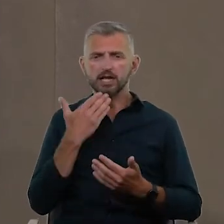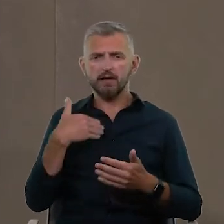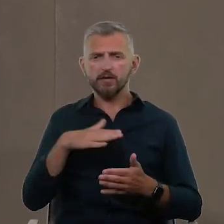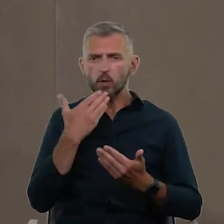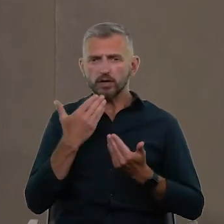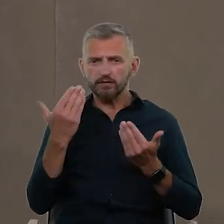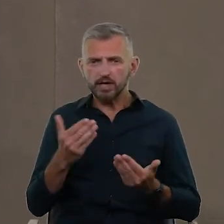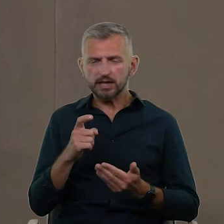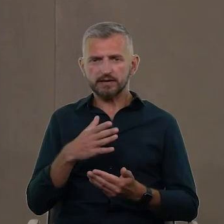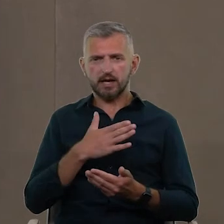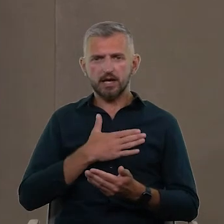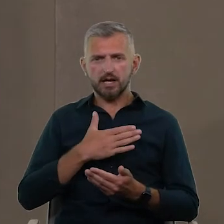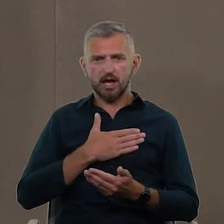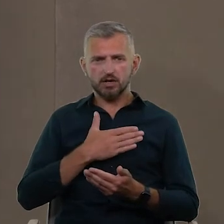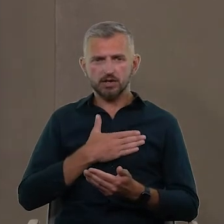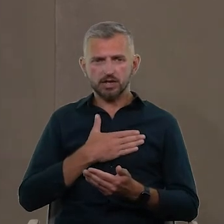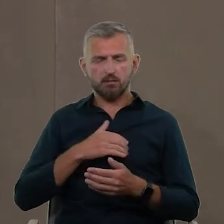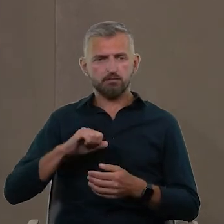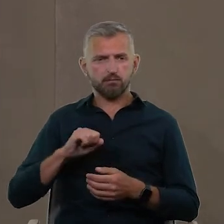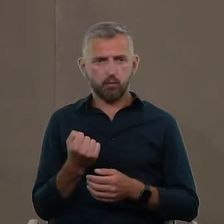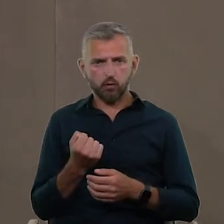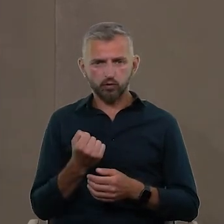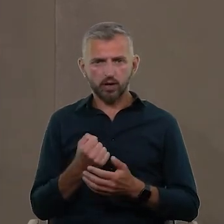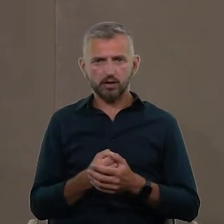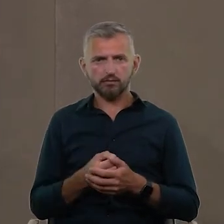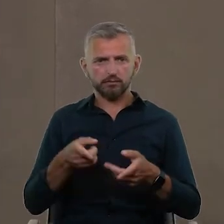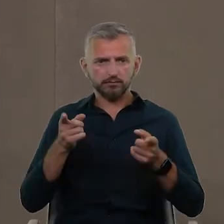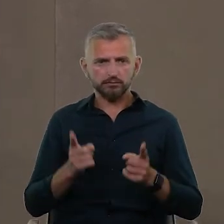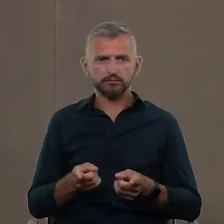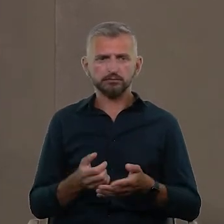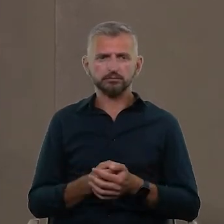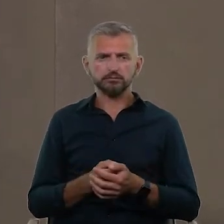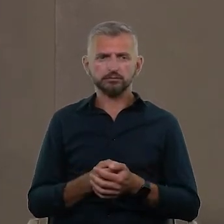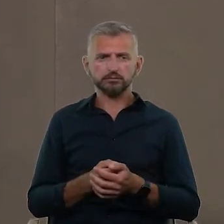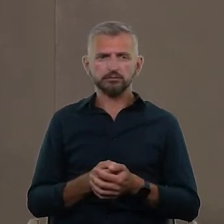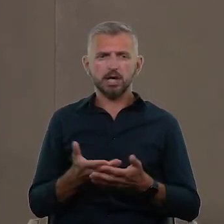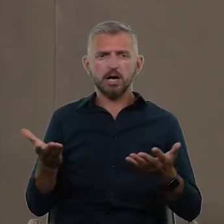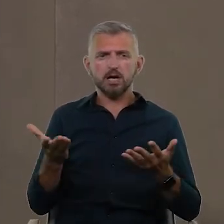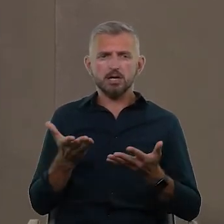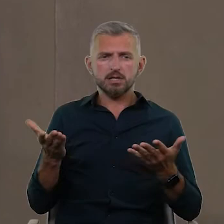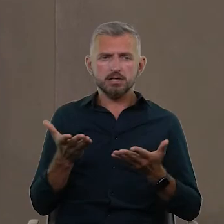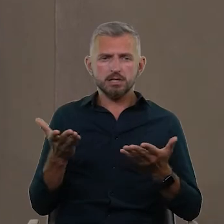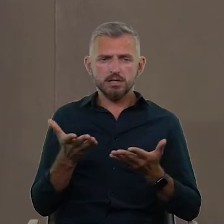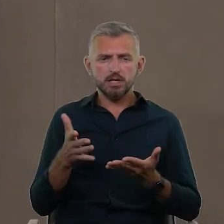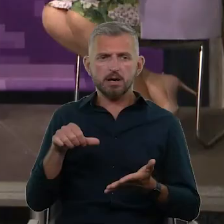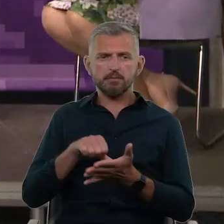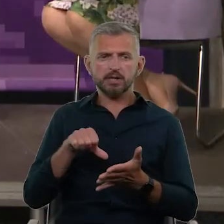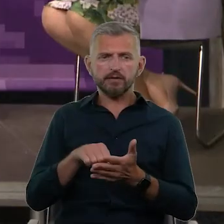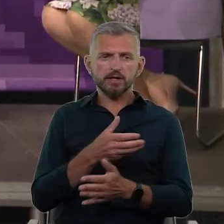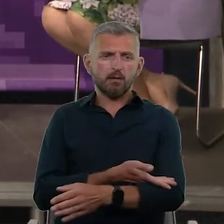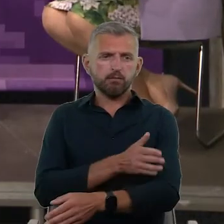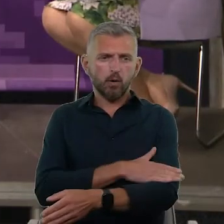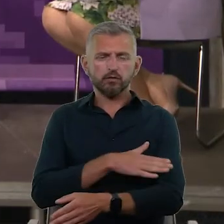Це наша подруга, насправді, яка представниця